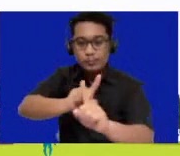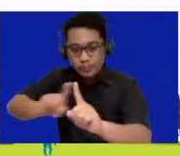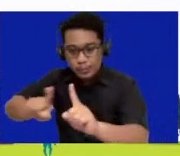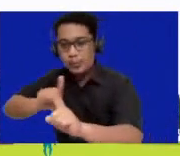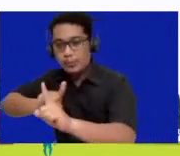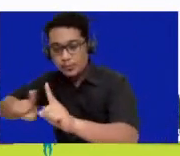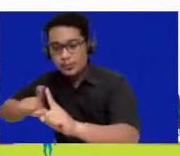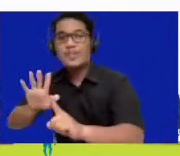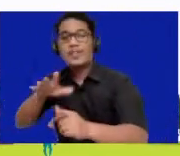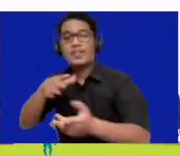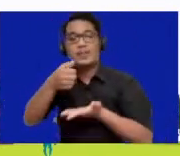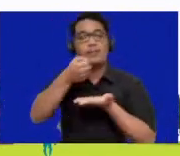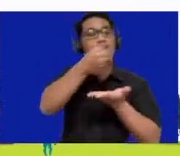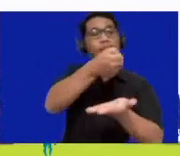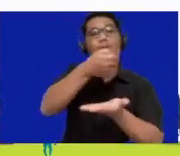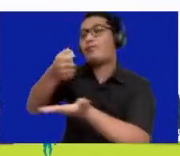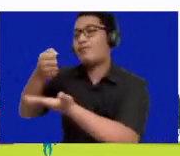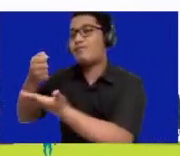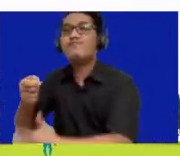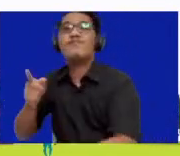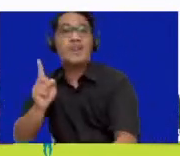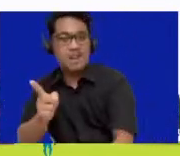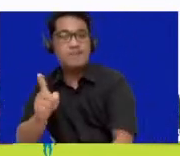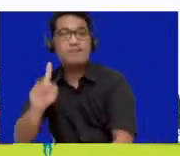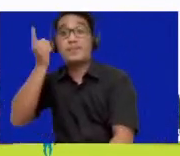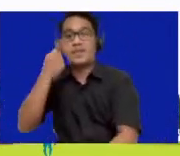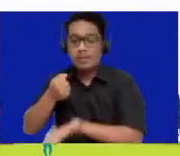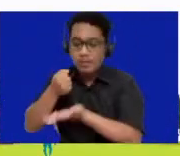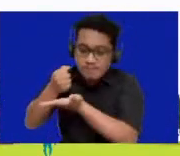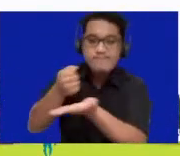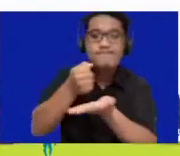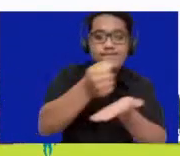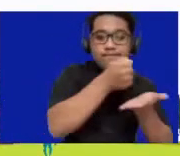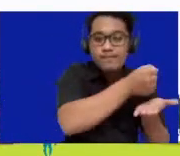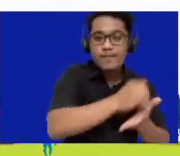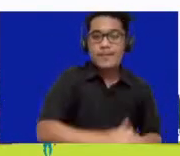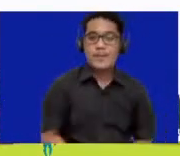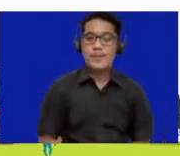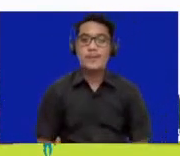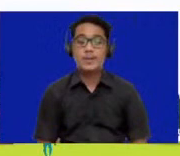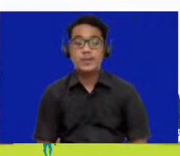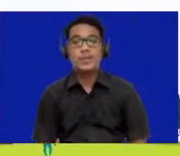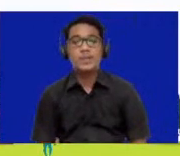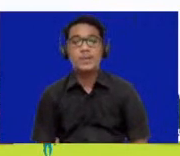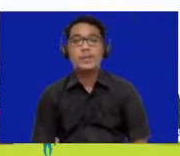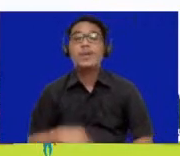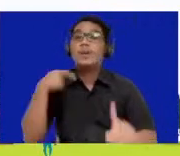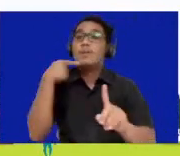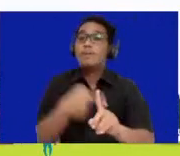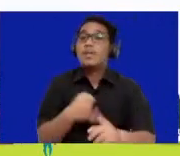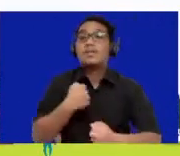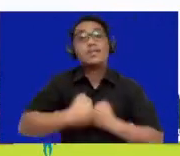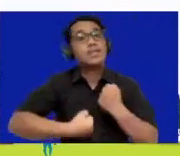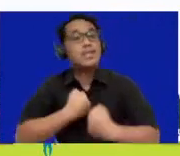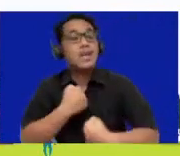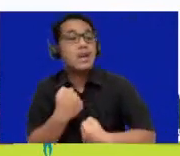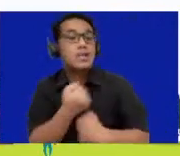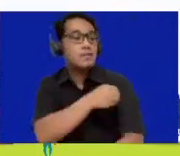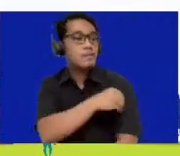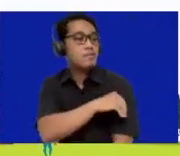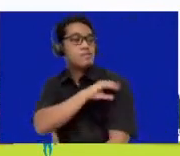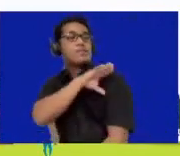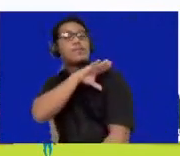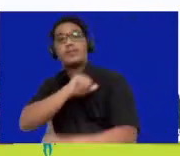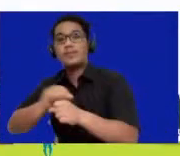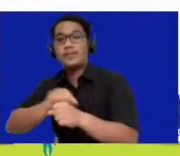diberikan sebuah reward tersendiri oleh pemerintah. Nah, ada juga di sini kegiatan-kegiatan peningkatan Tagana melalui